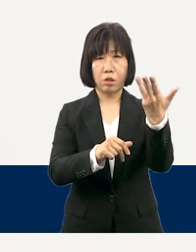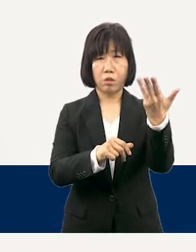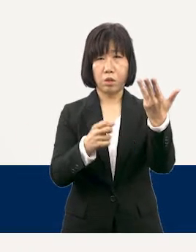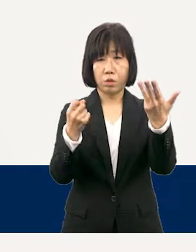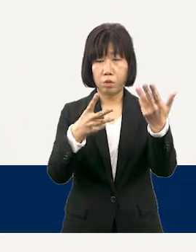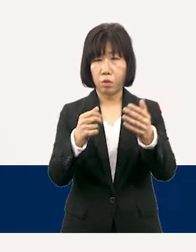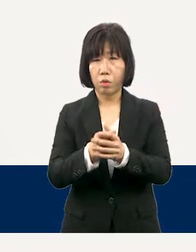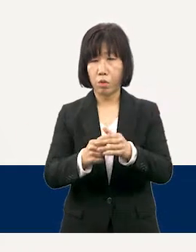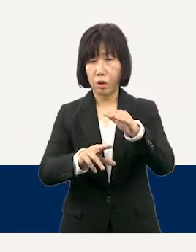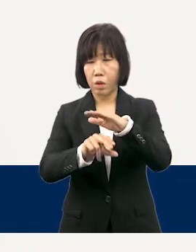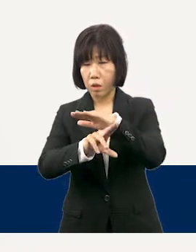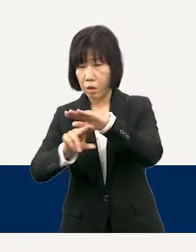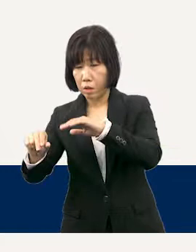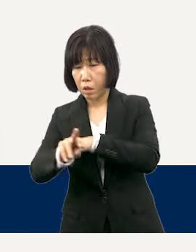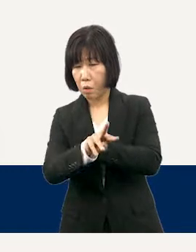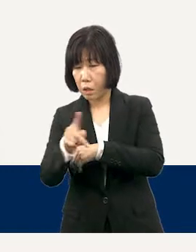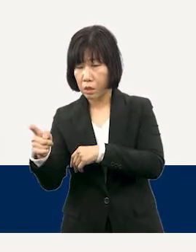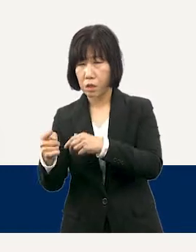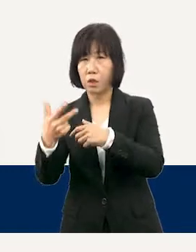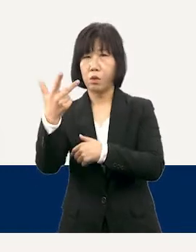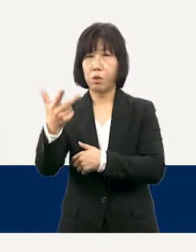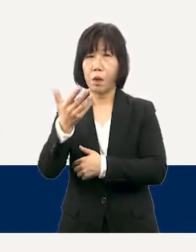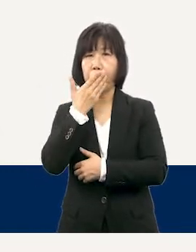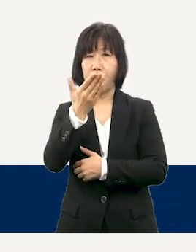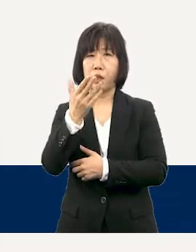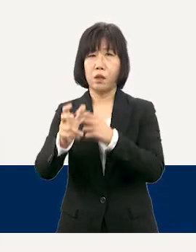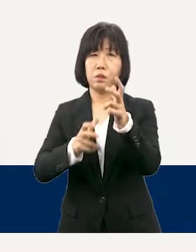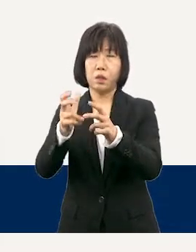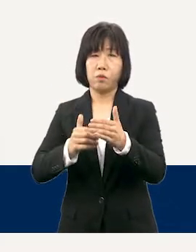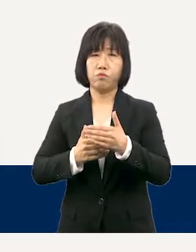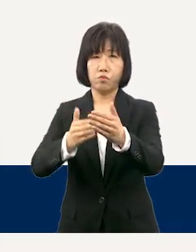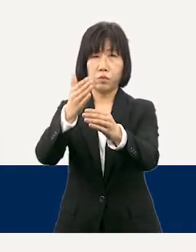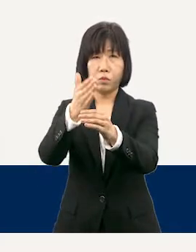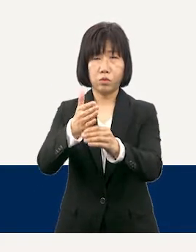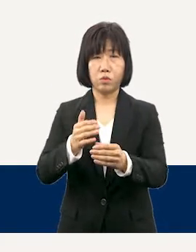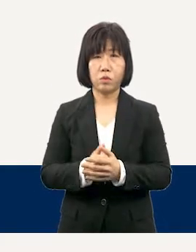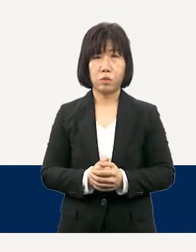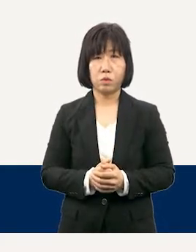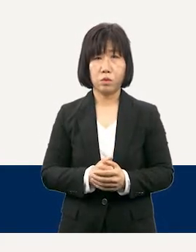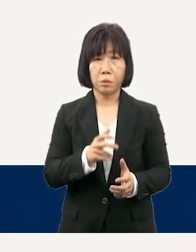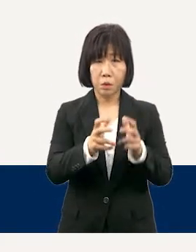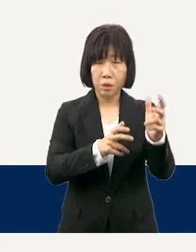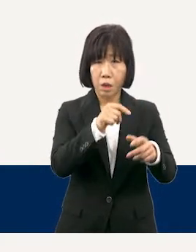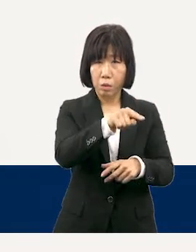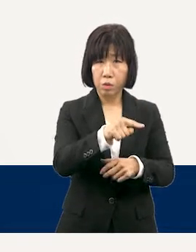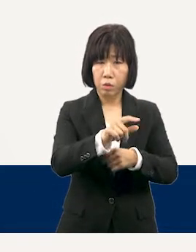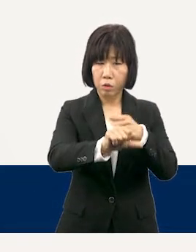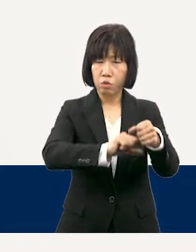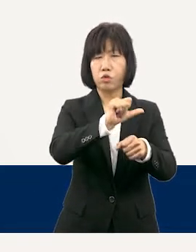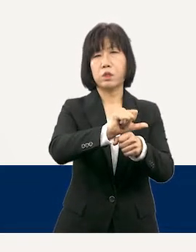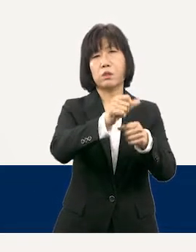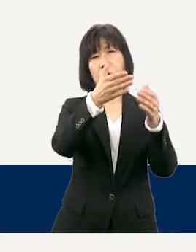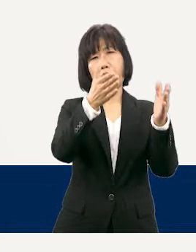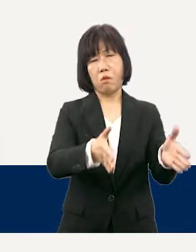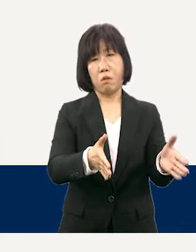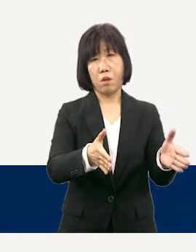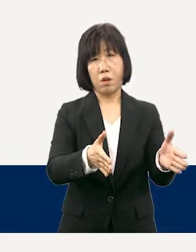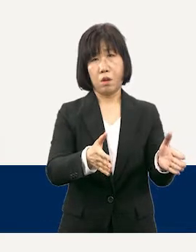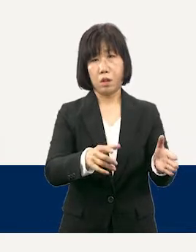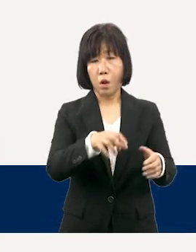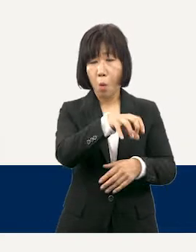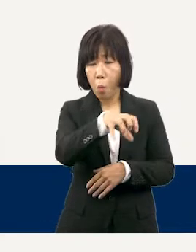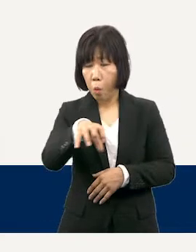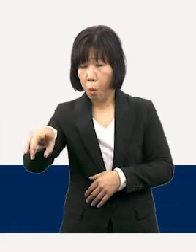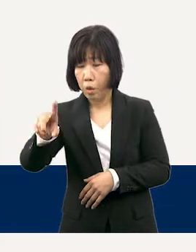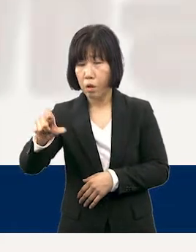8개 노선과 7기 역에서 환승 에 가능하도록 사업을 추진 중입니다 이번 사업은 60개 월에 공사기간 동안